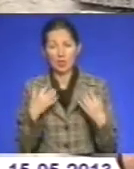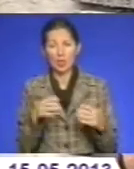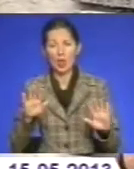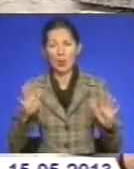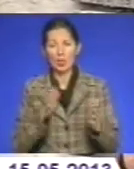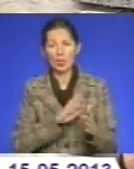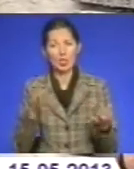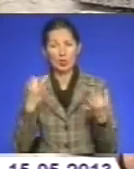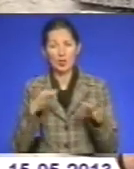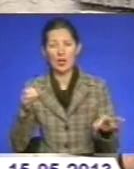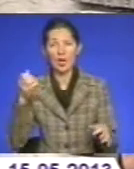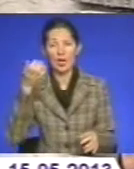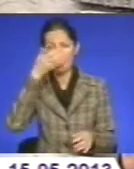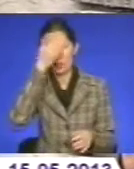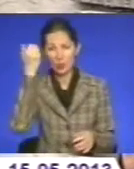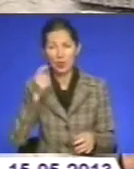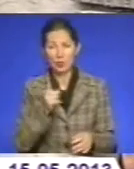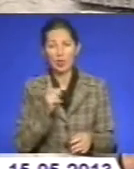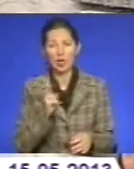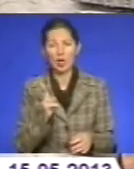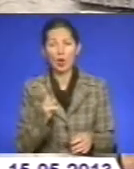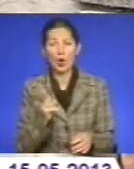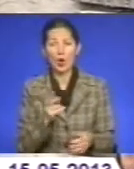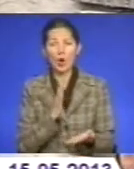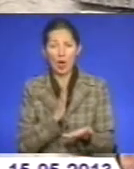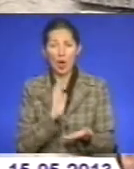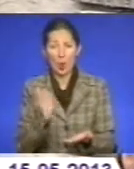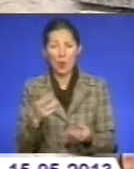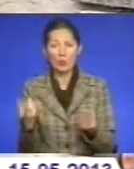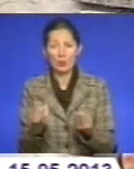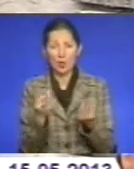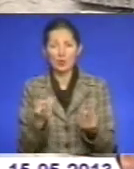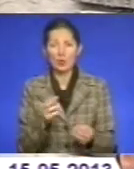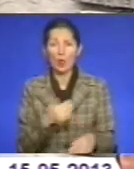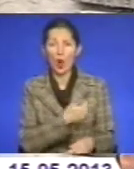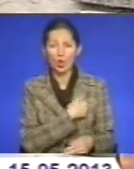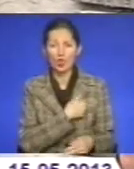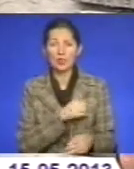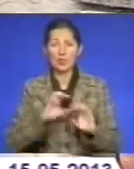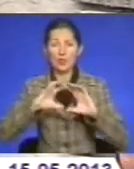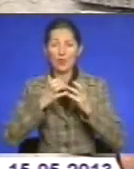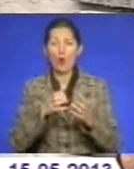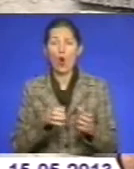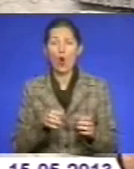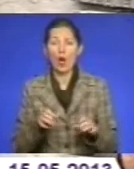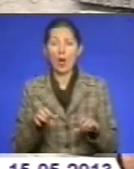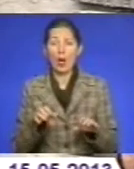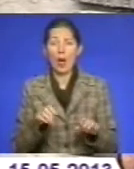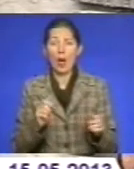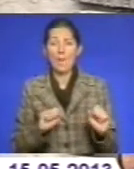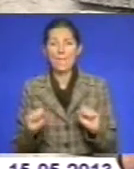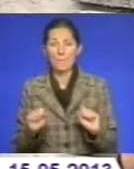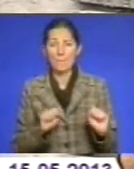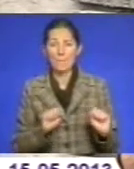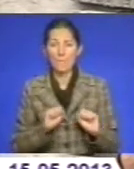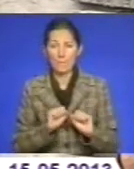її розпалювачем, прагнучи до світового панування та поневолення вільних народів. На жаль, сьогодні непоодинокими